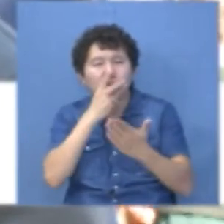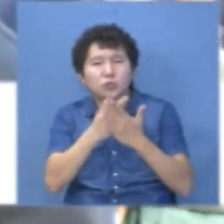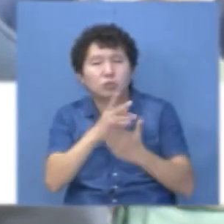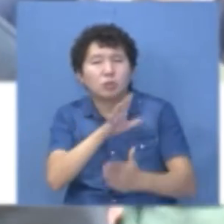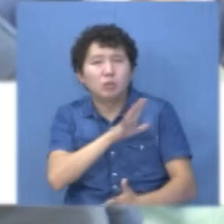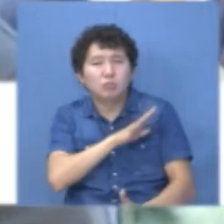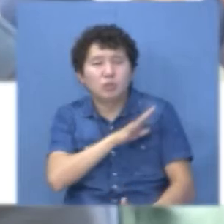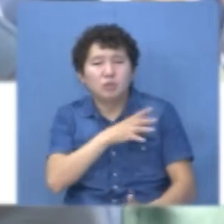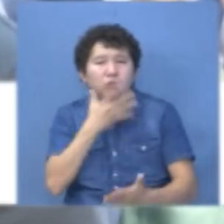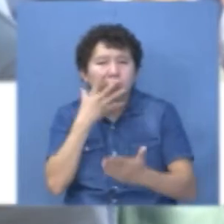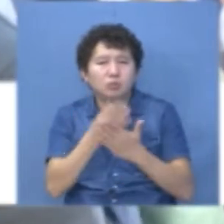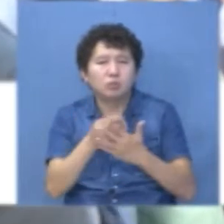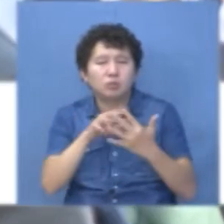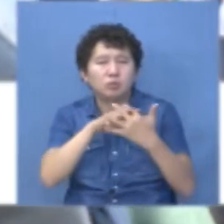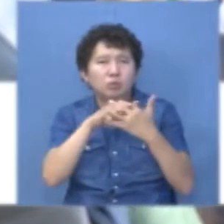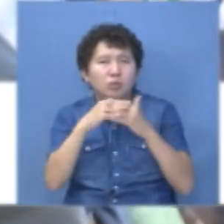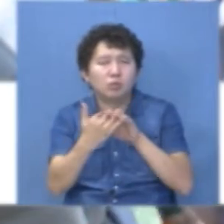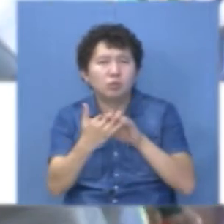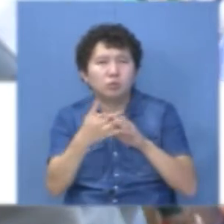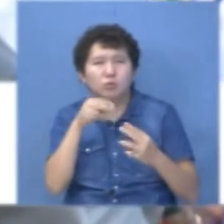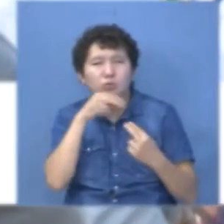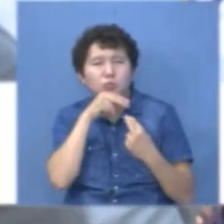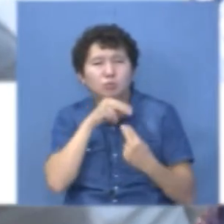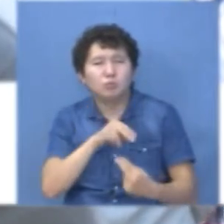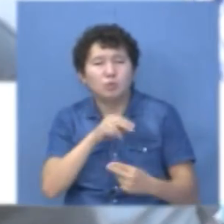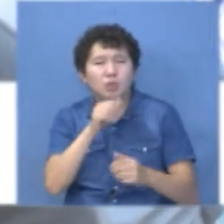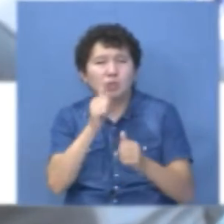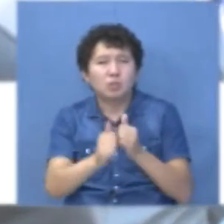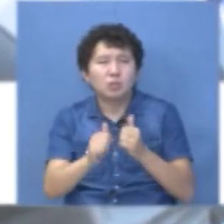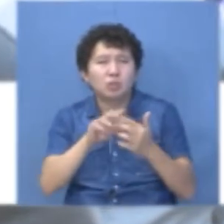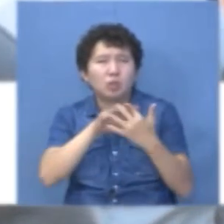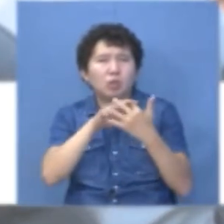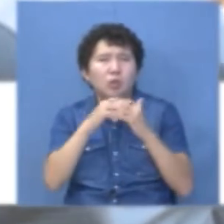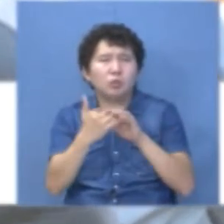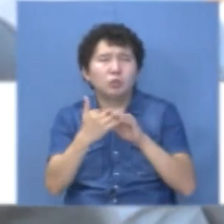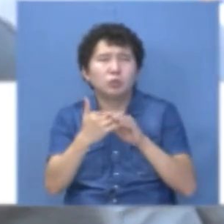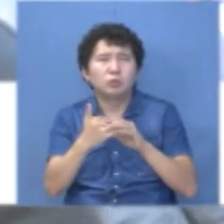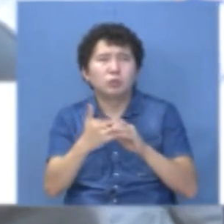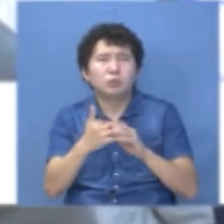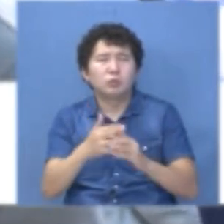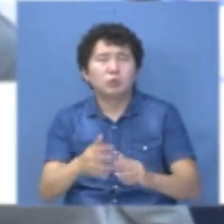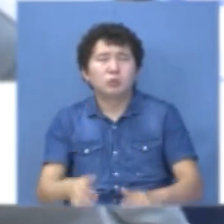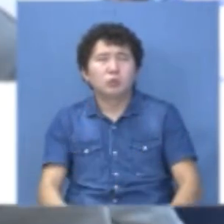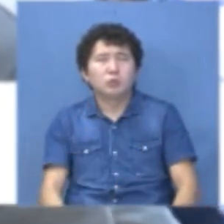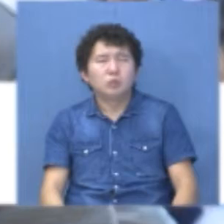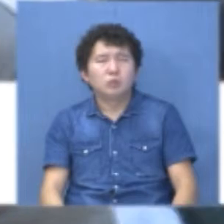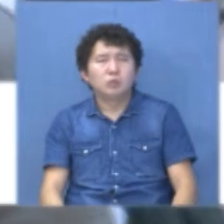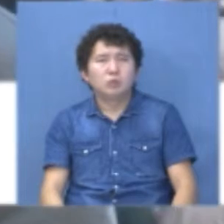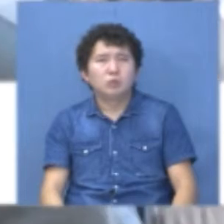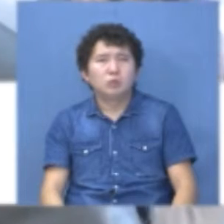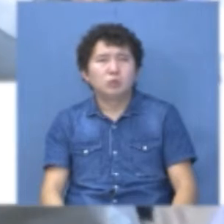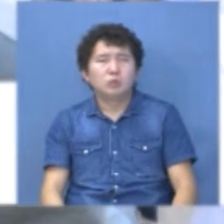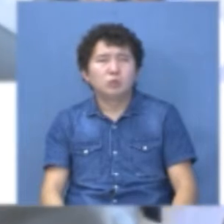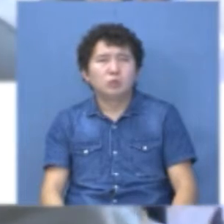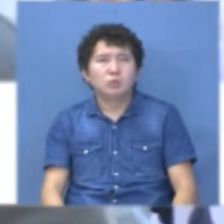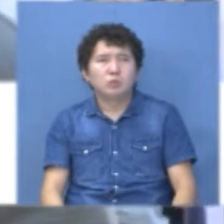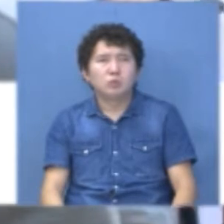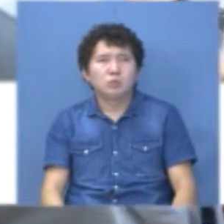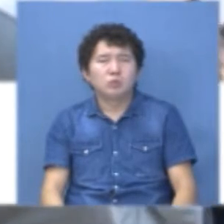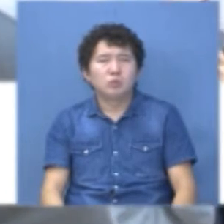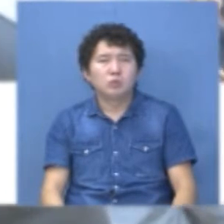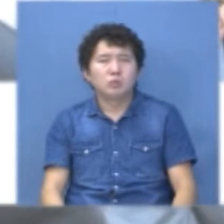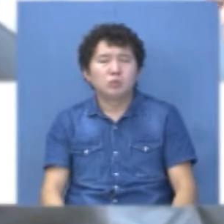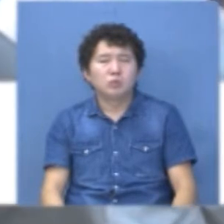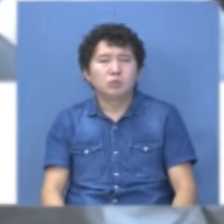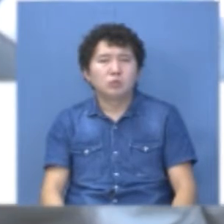өз ауылына еңбегі. Әр ауылдың осындай мықты азаматтары өз ауылына осындай мектеп салса, осындай білімге